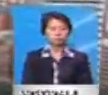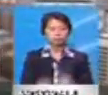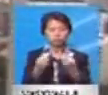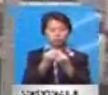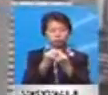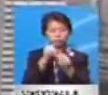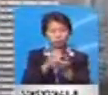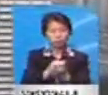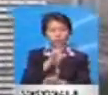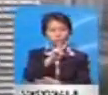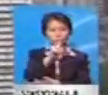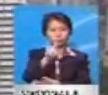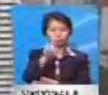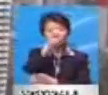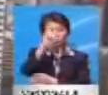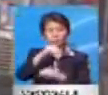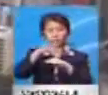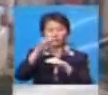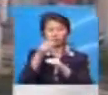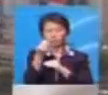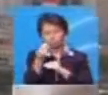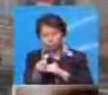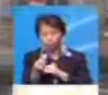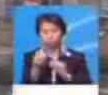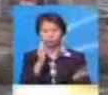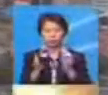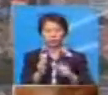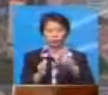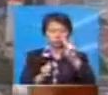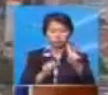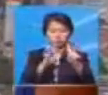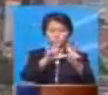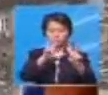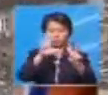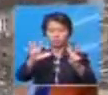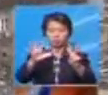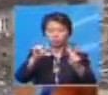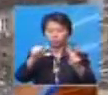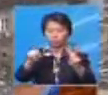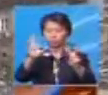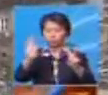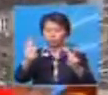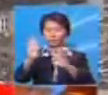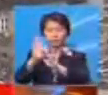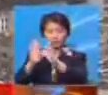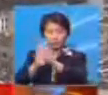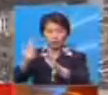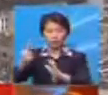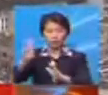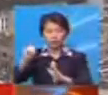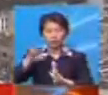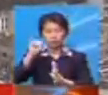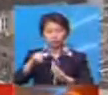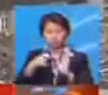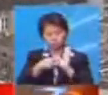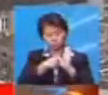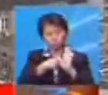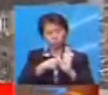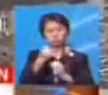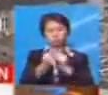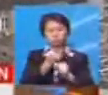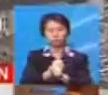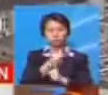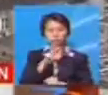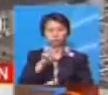Jumlah itu 21% lebih rendah berbanding RM235.9 bilion yang dicatatkan pada